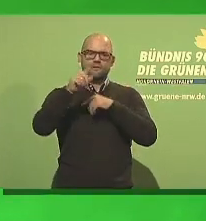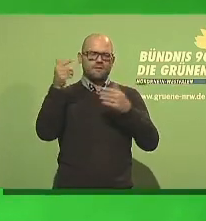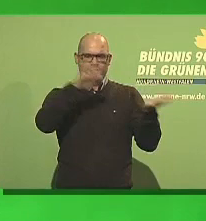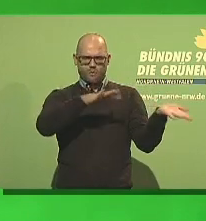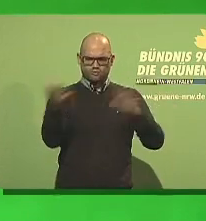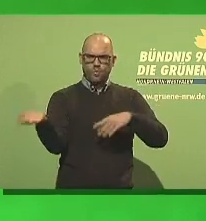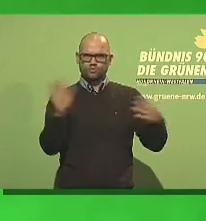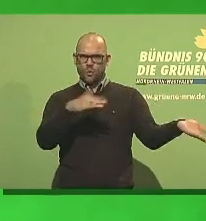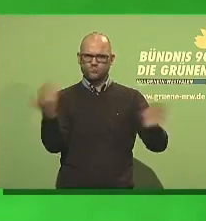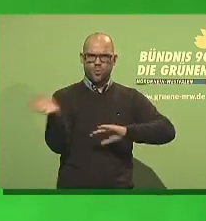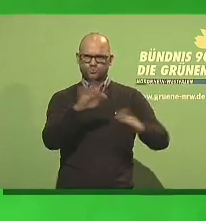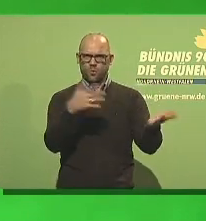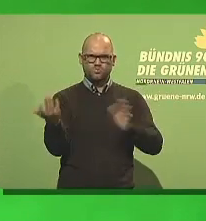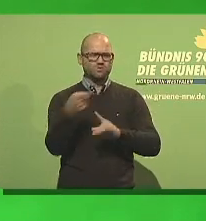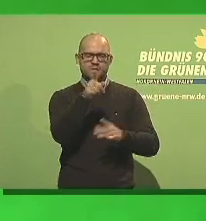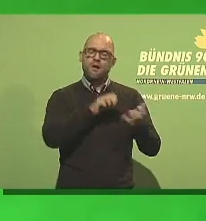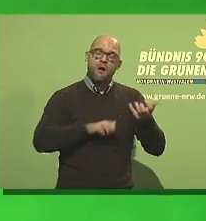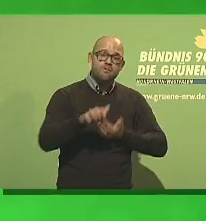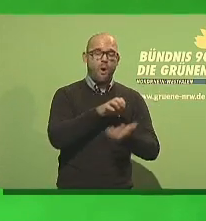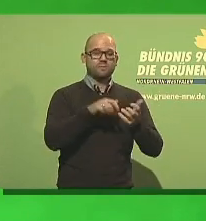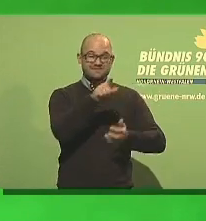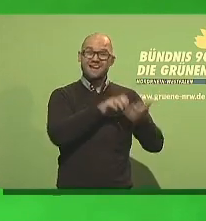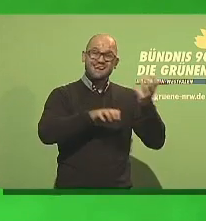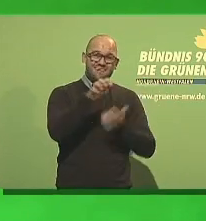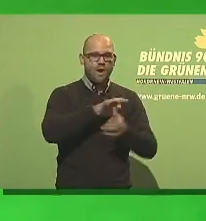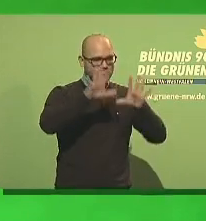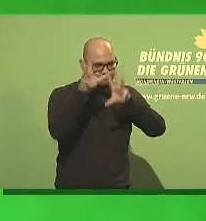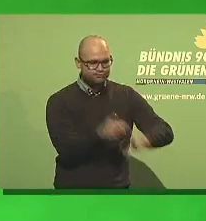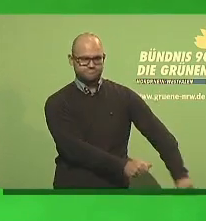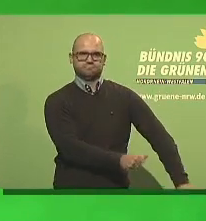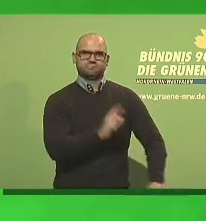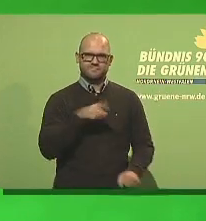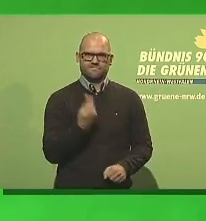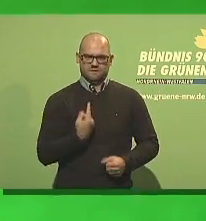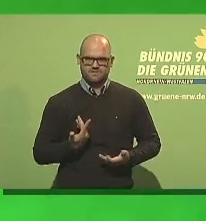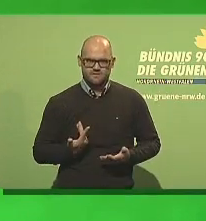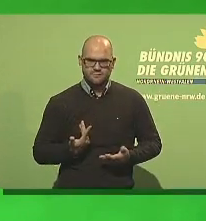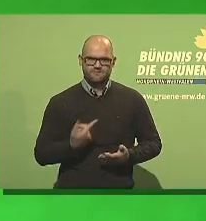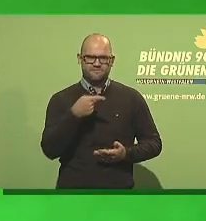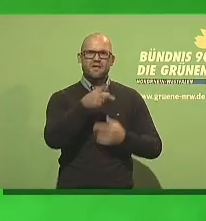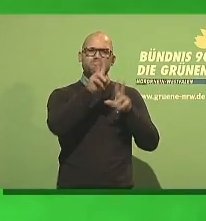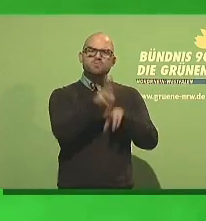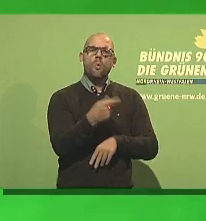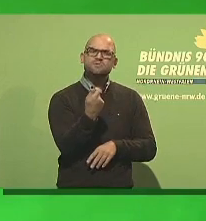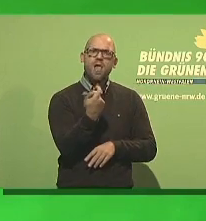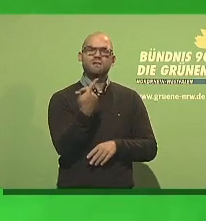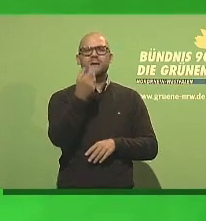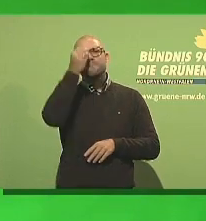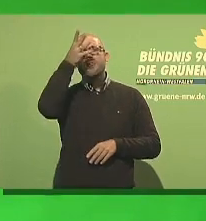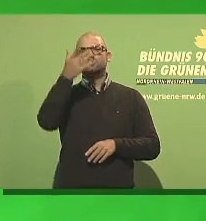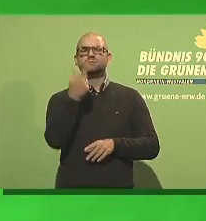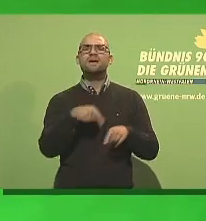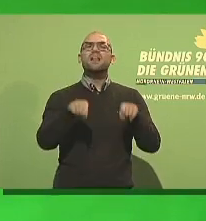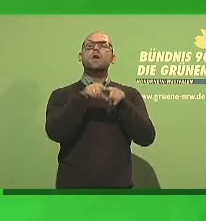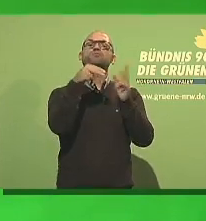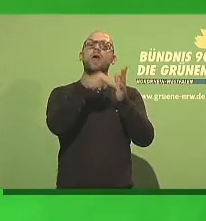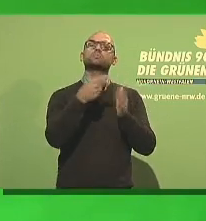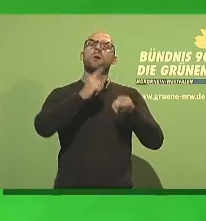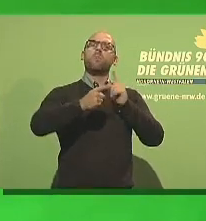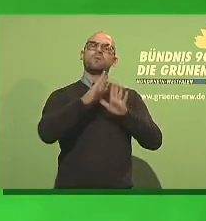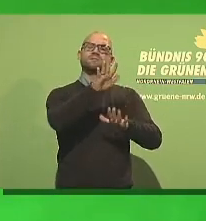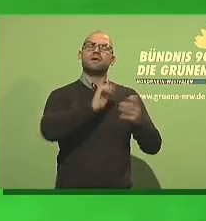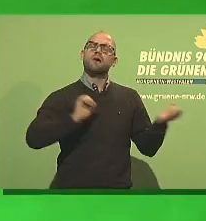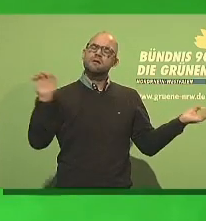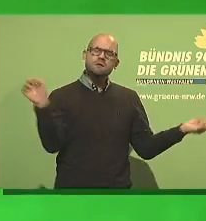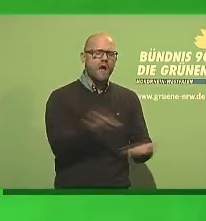Chaos. Wir werden dieses Chaos beenden. Wir werden das Betreuungsgeld, diese bildungs- und gleichstellungspolitische Katastrophe,